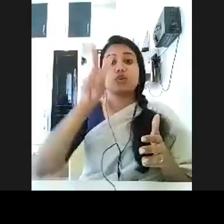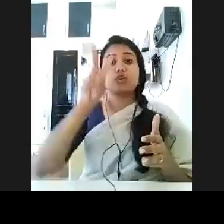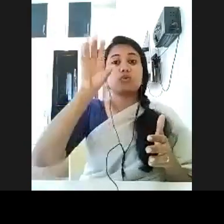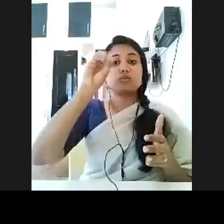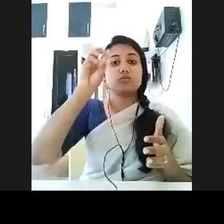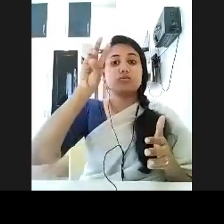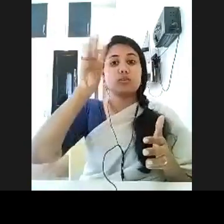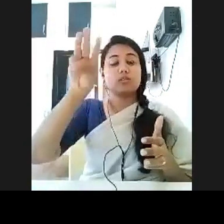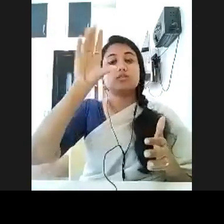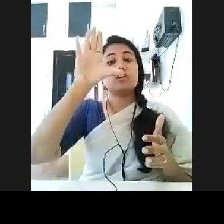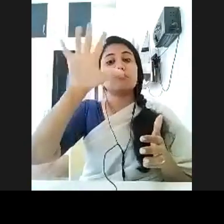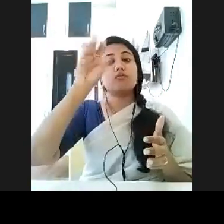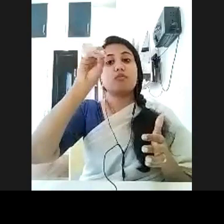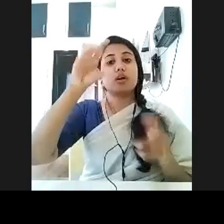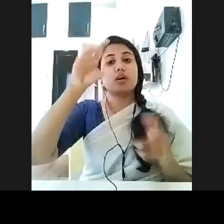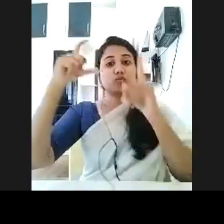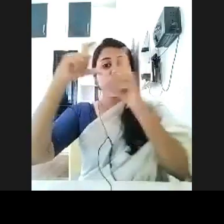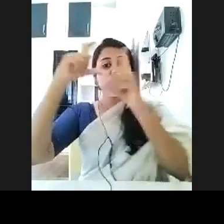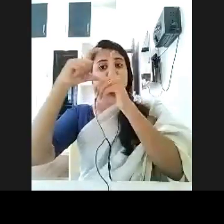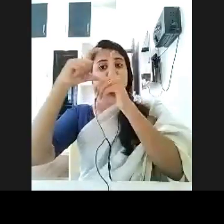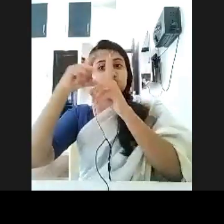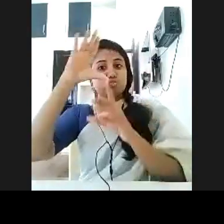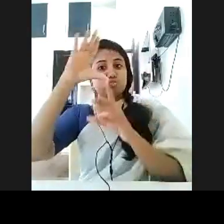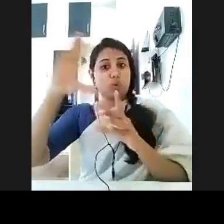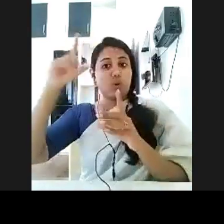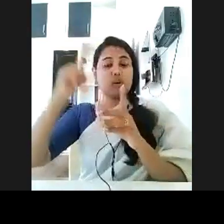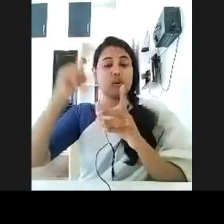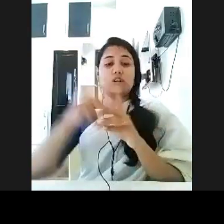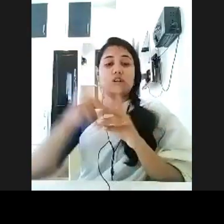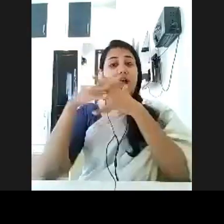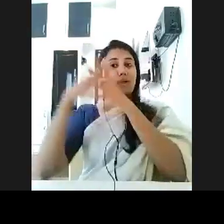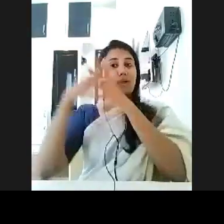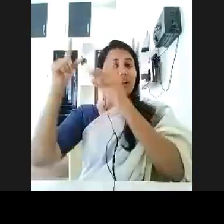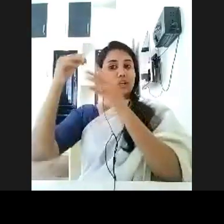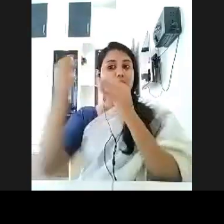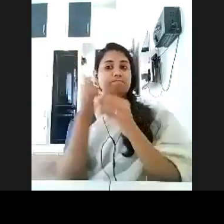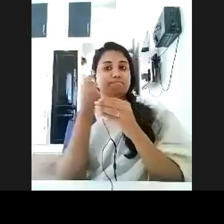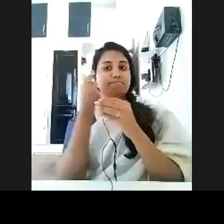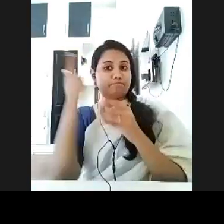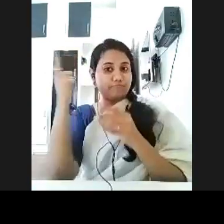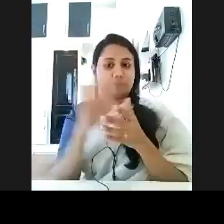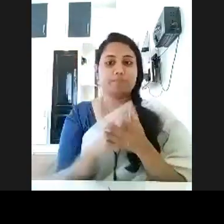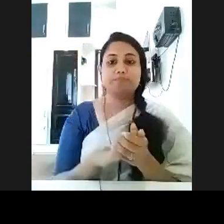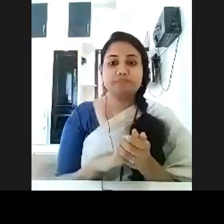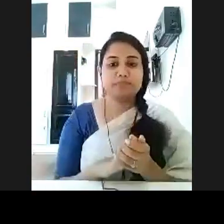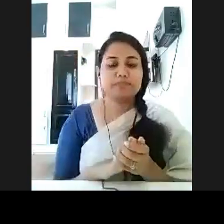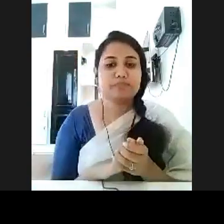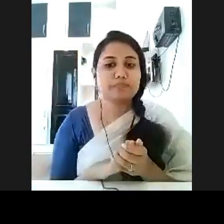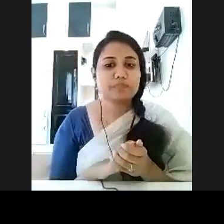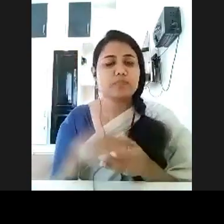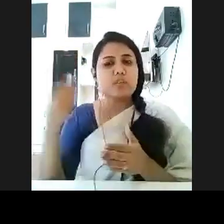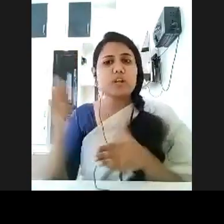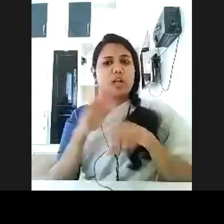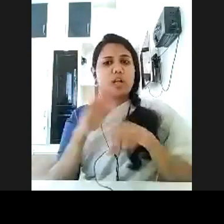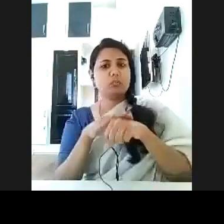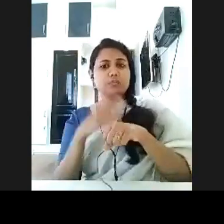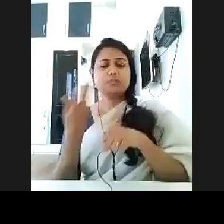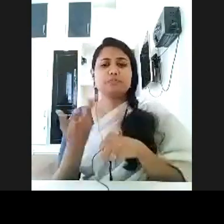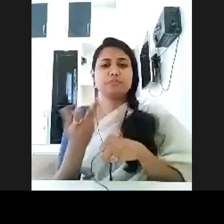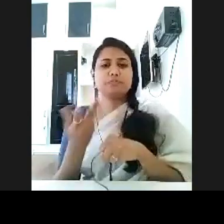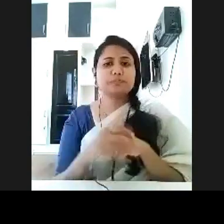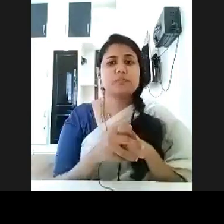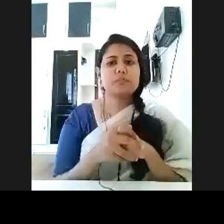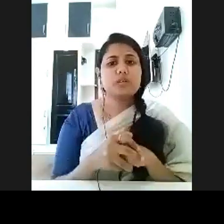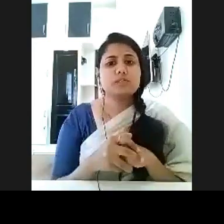$2,125,000 ആണ് സോൾഗൻസ്മയുടെ കോസ്റ്റ് വരുന്നത്. ഇപ്പൊ നമുക്ക് മെയിൻ ആയിട്ട് ഇവിടെ ഉള്ളത് എൻ്റെ എക്സ്പീരിയൻസ് ഉള്ളത് റിസ്റ്റിപ്ലാമും